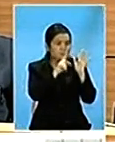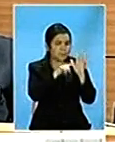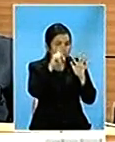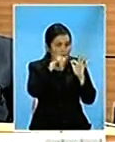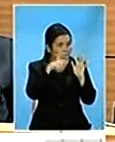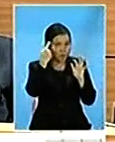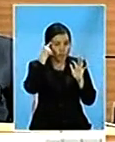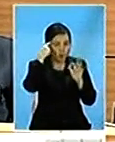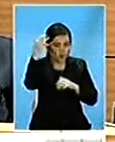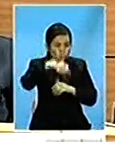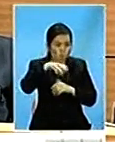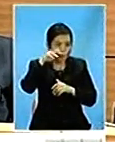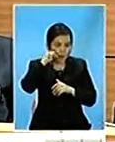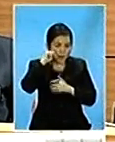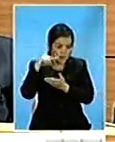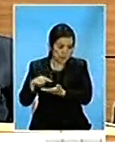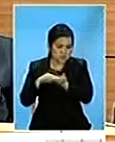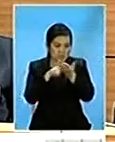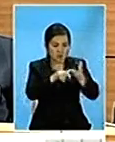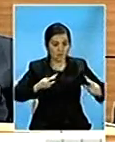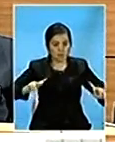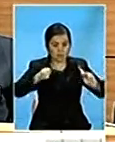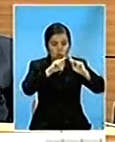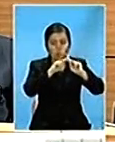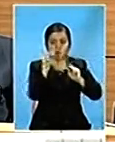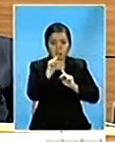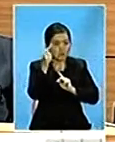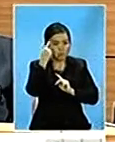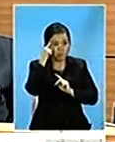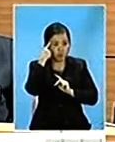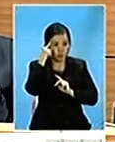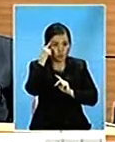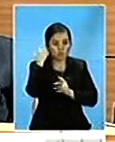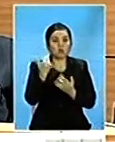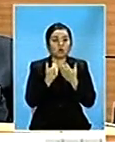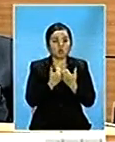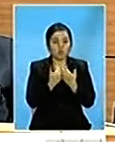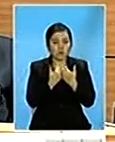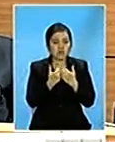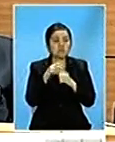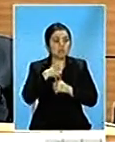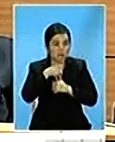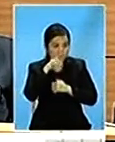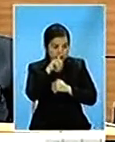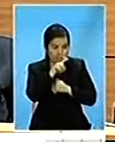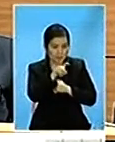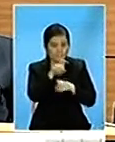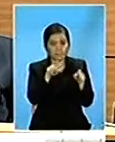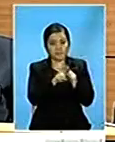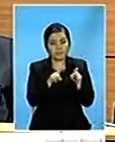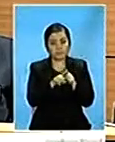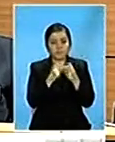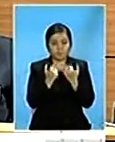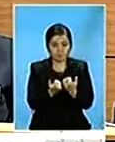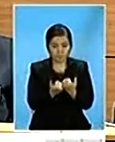มชลประทานได้เสนอมาที่กระทรวงหรือไม่อย่างไรผมไม่ทราบนั้นวันนี้ผมจึงเวียนถามคำถามหนึ่งแรกเลยว่